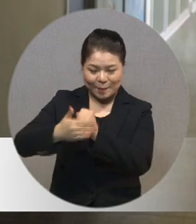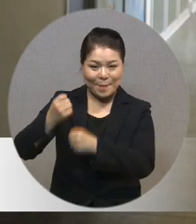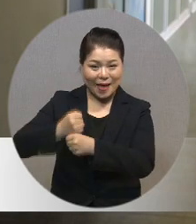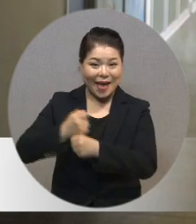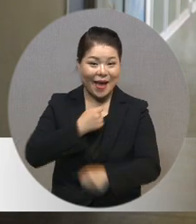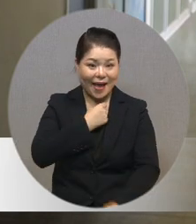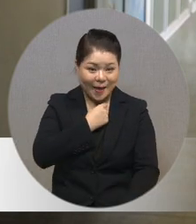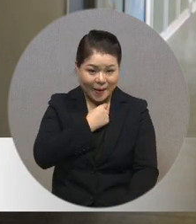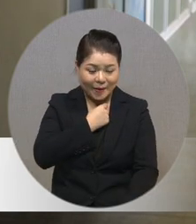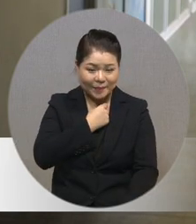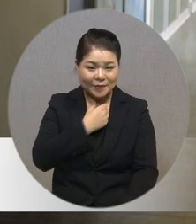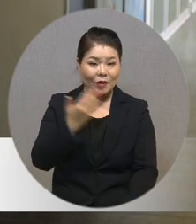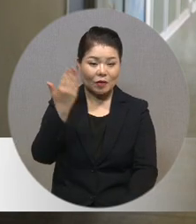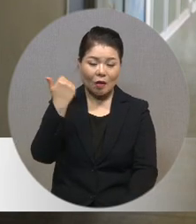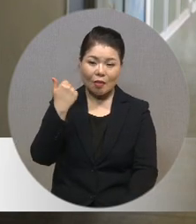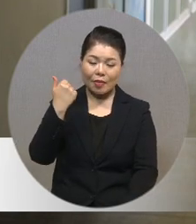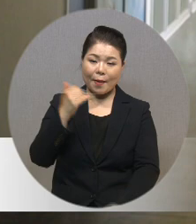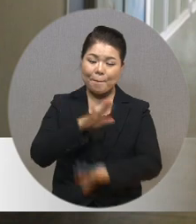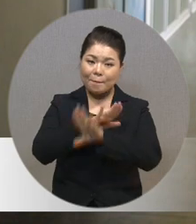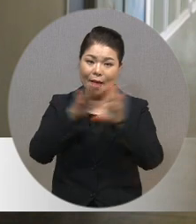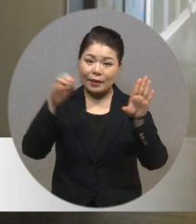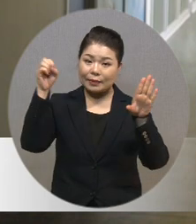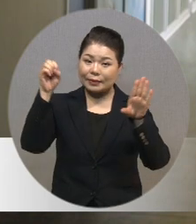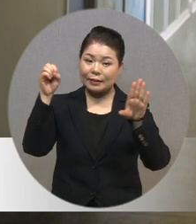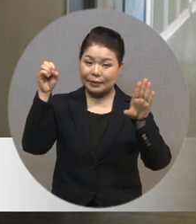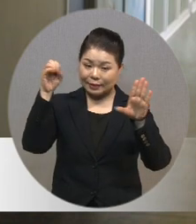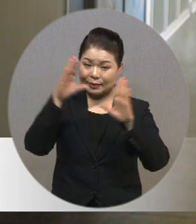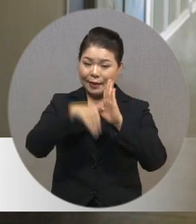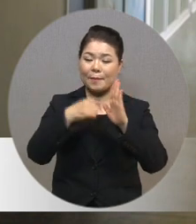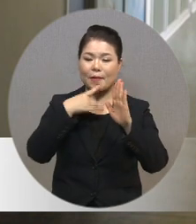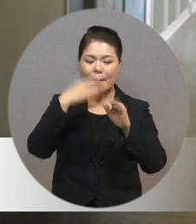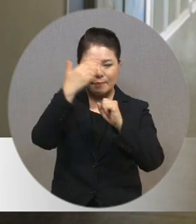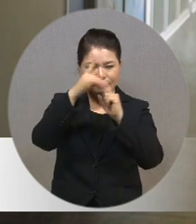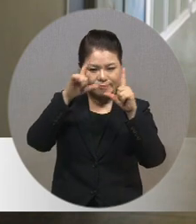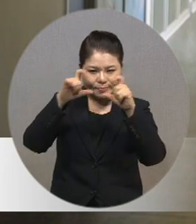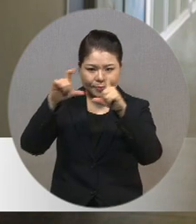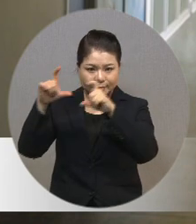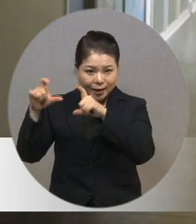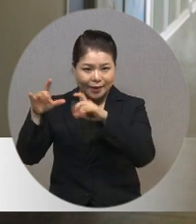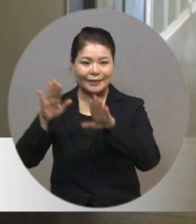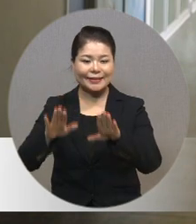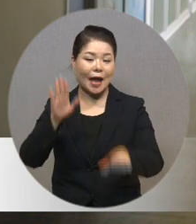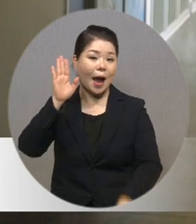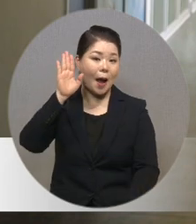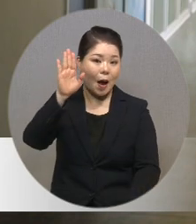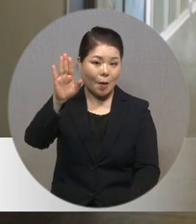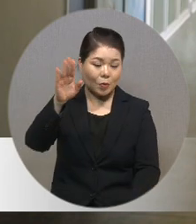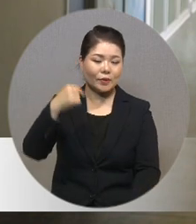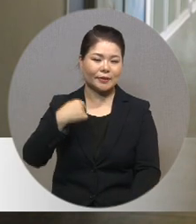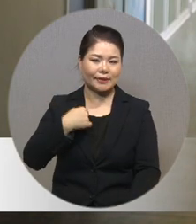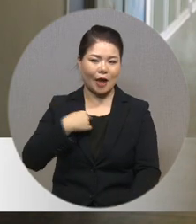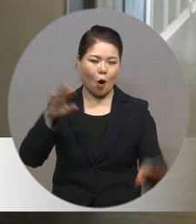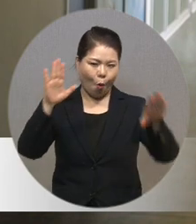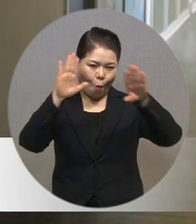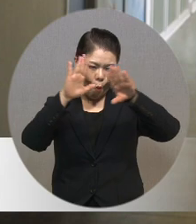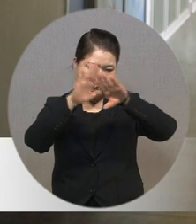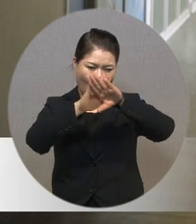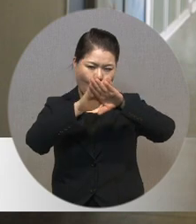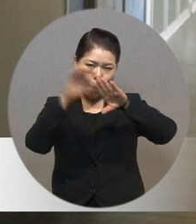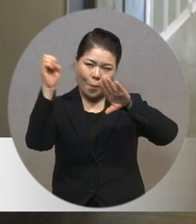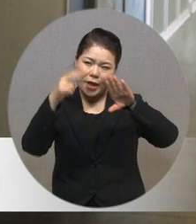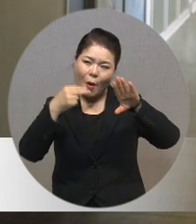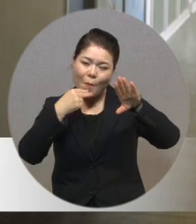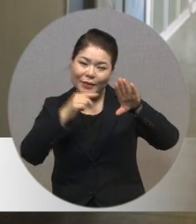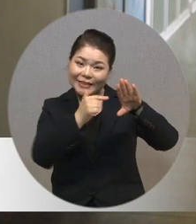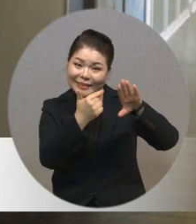싶은데, 그러면은 기존에는 낮에, 밝은 낮에 사진을 찍었단 말입니다. 그러면 앞으로는 제가 어두운 빛이 없는 것,